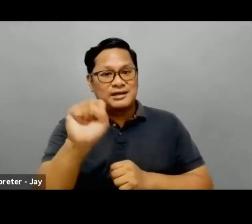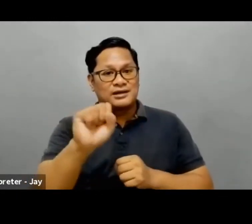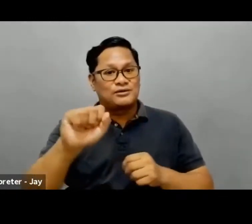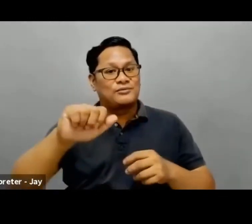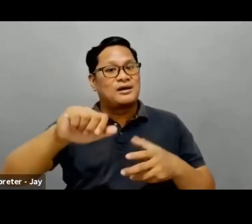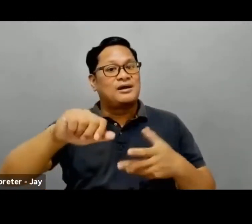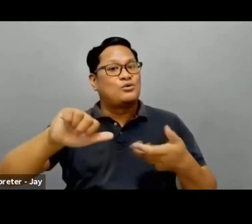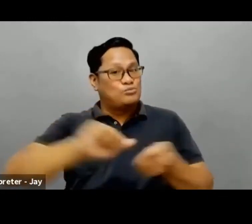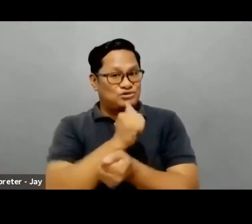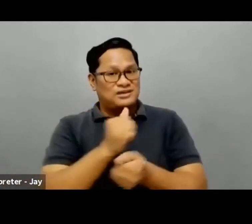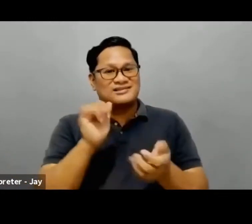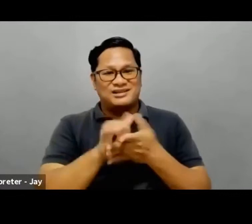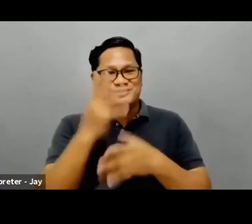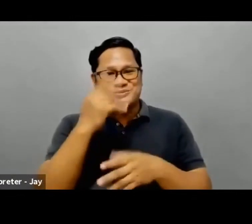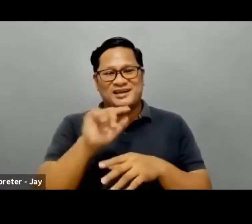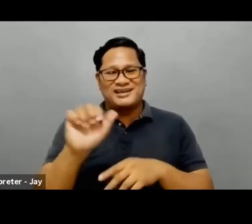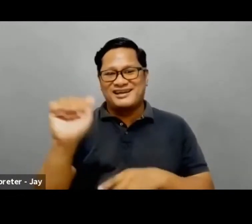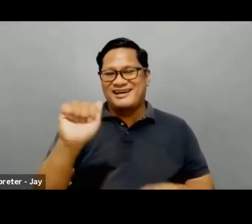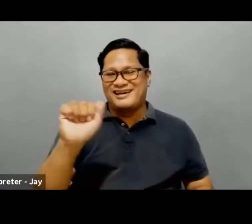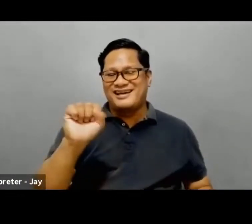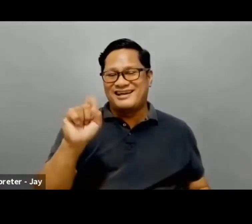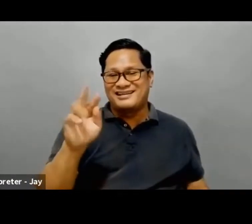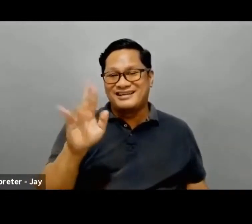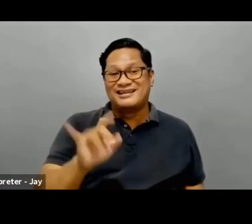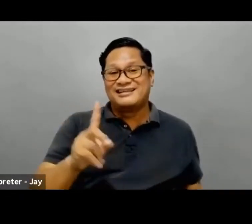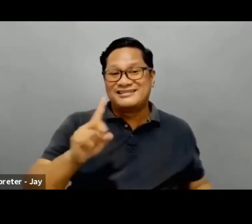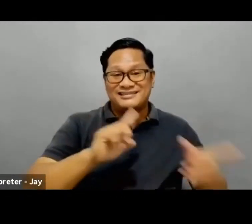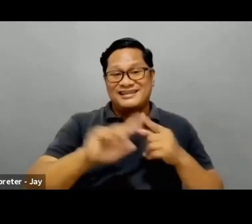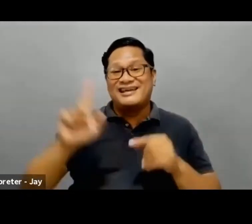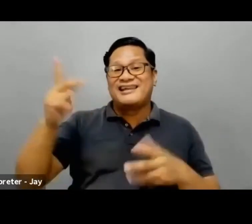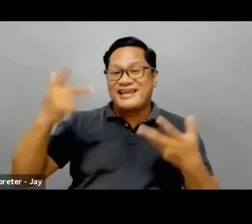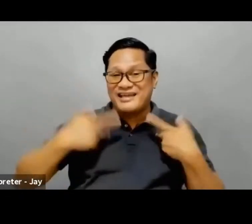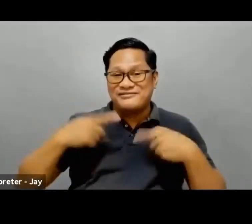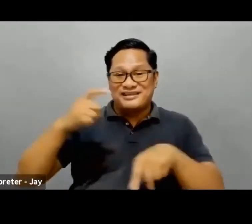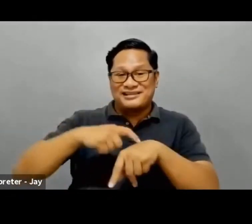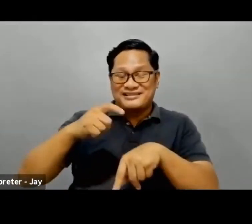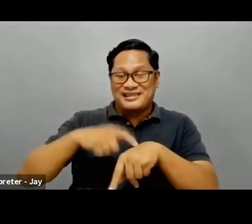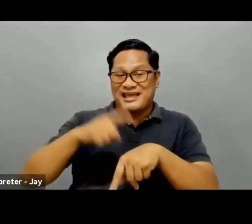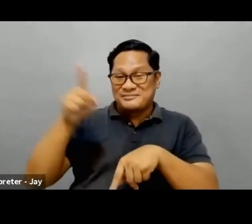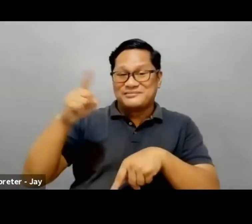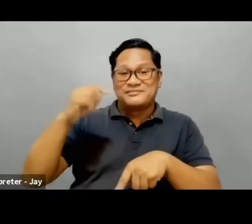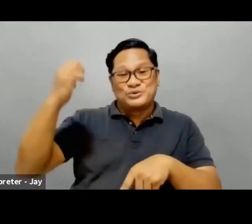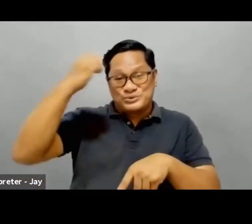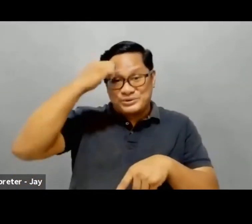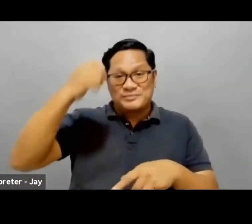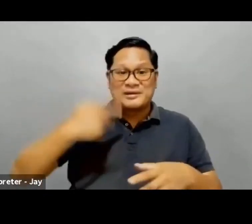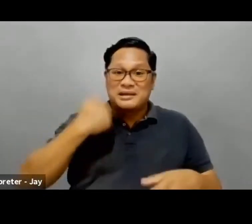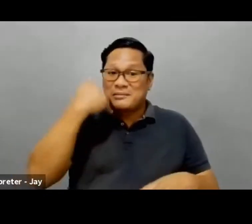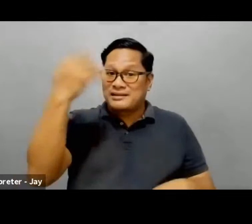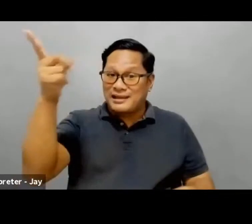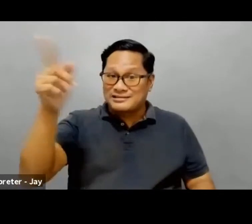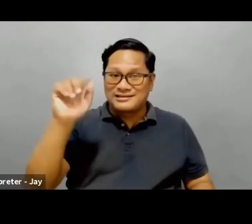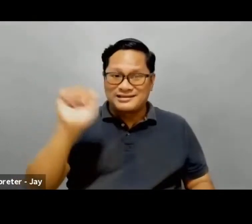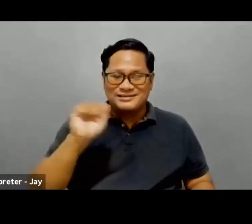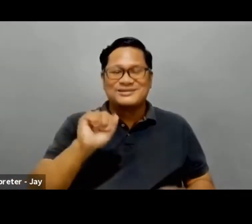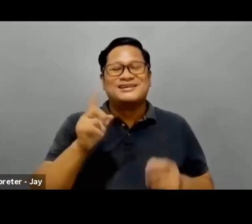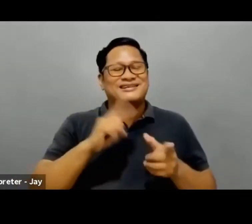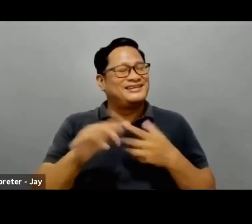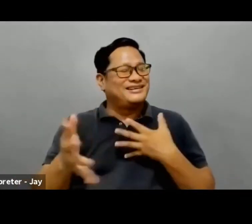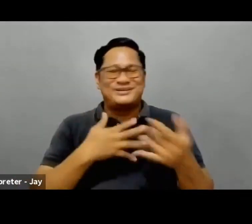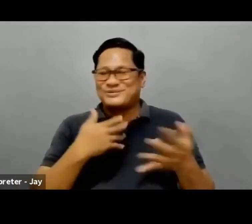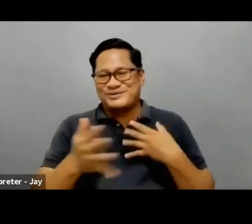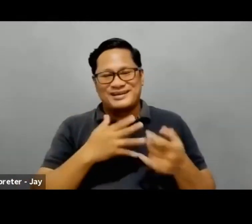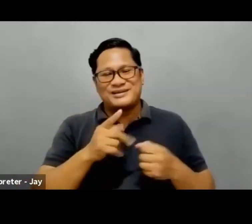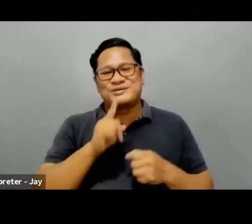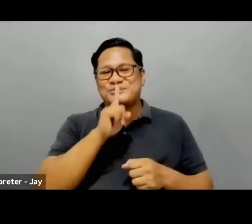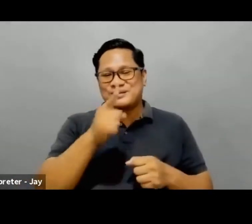Astra. And that was the time may namatay sa Europe. Sabi ko, ay salamat sa inyo. Anyway, the other questions are, will we